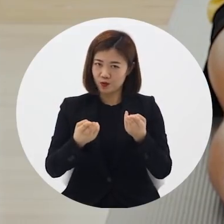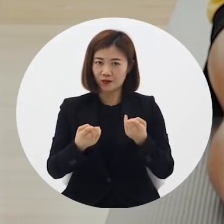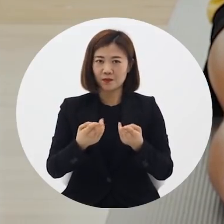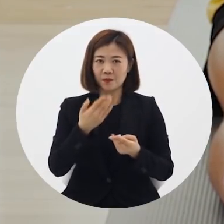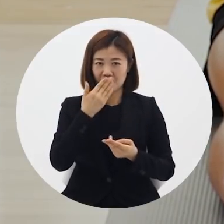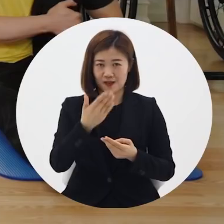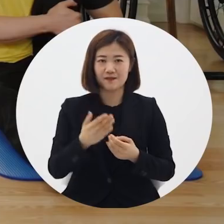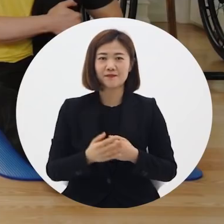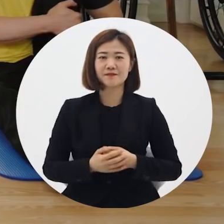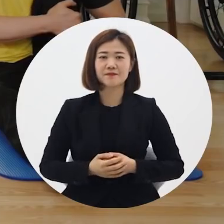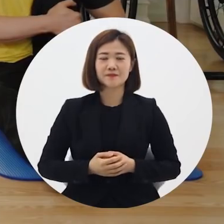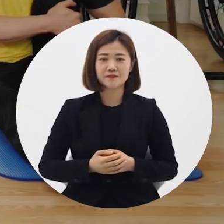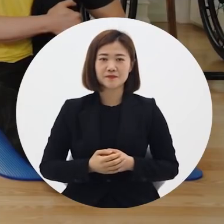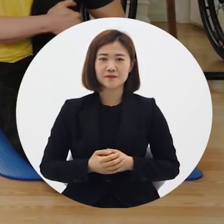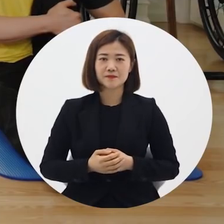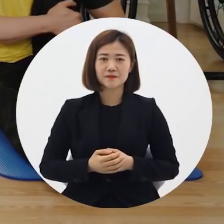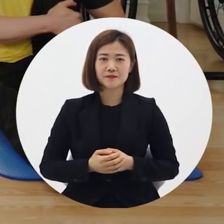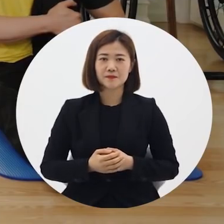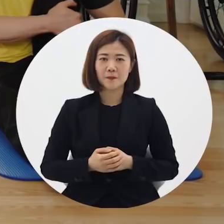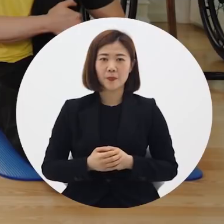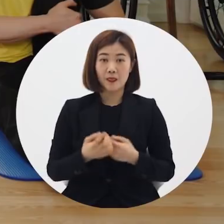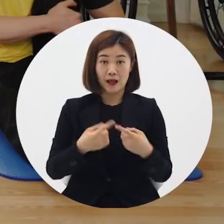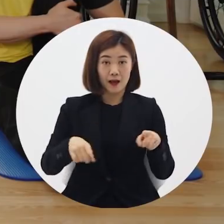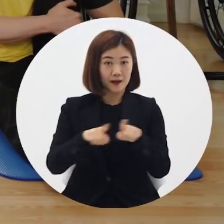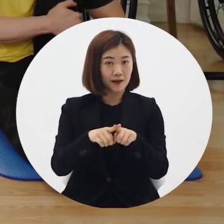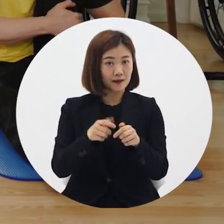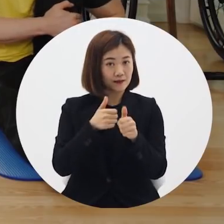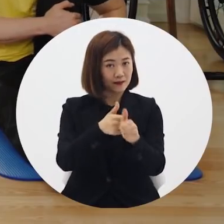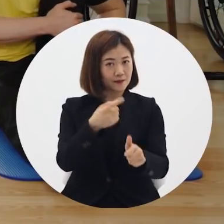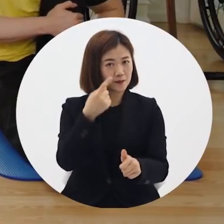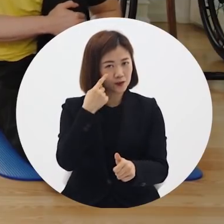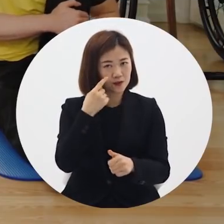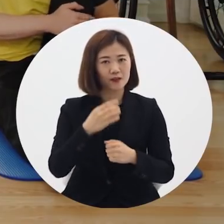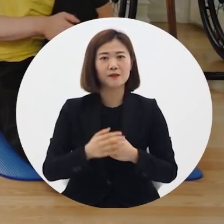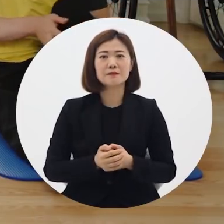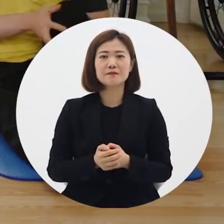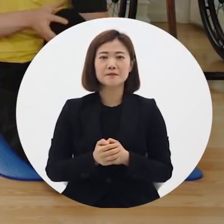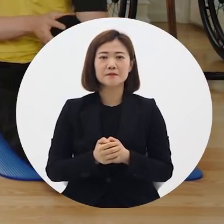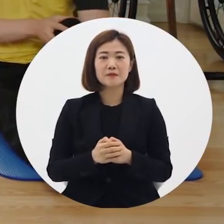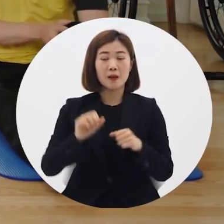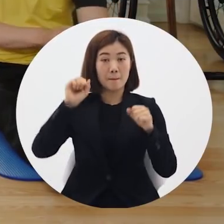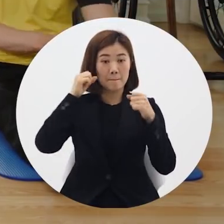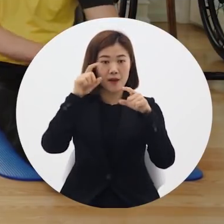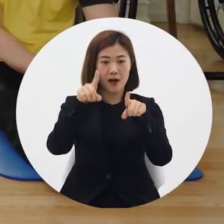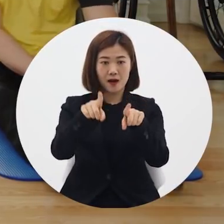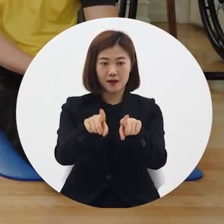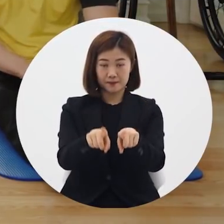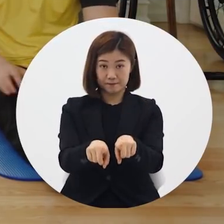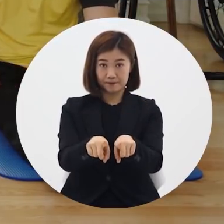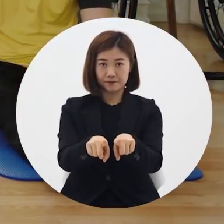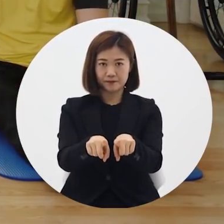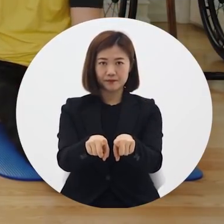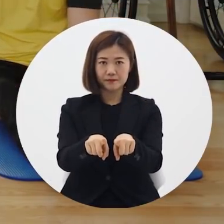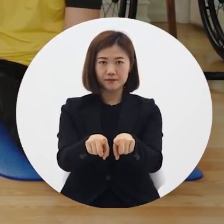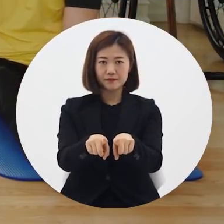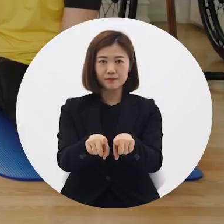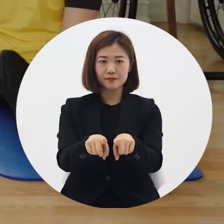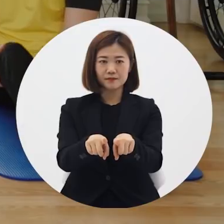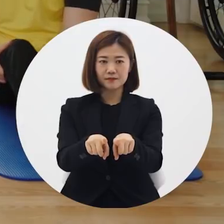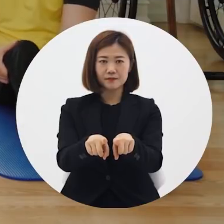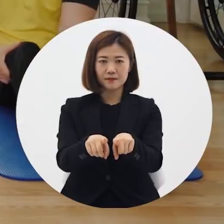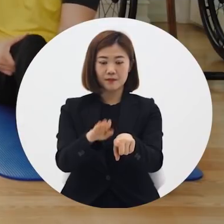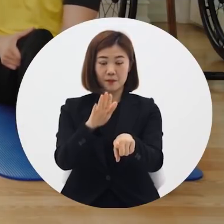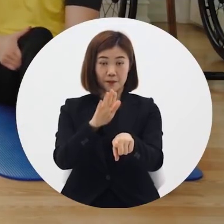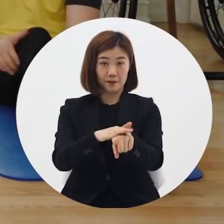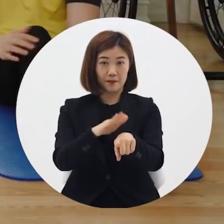것 같습니다. 네, 자, 이번엔 다 함께 따라 해보실까요? 다리를 다시 펴주신 상태에서 이번엔